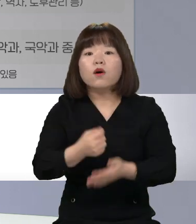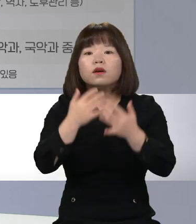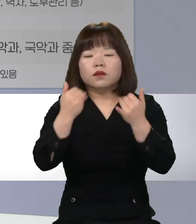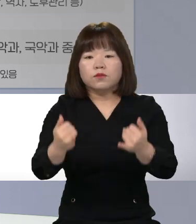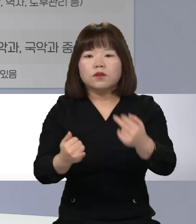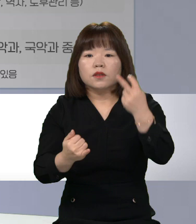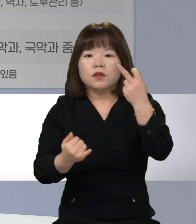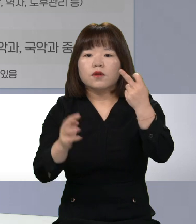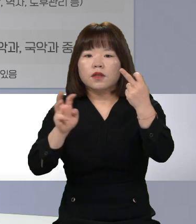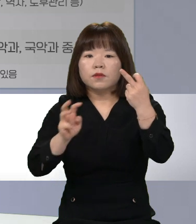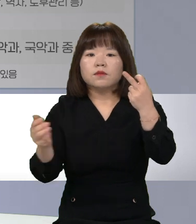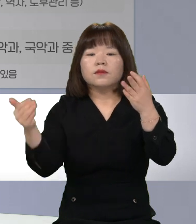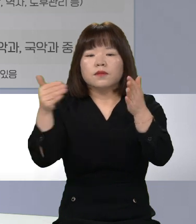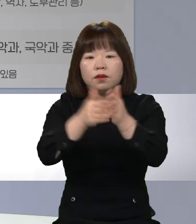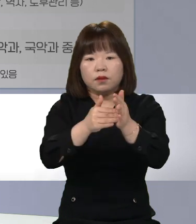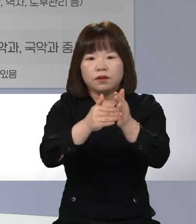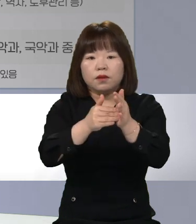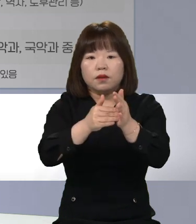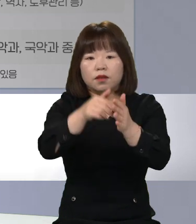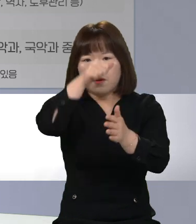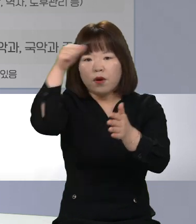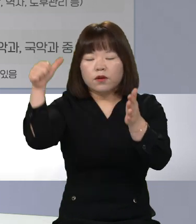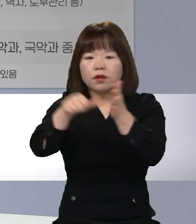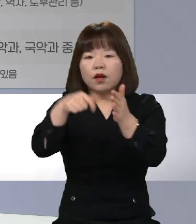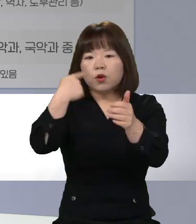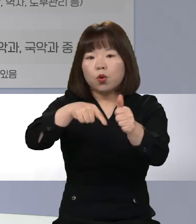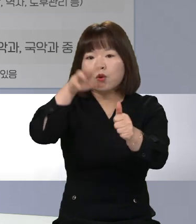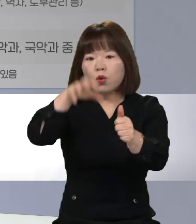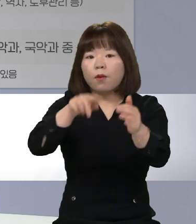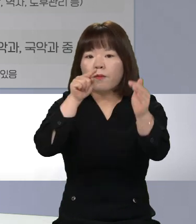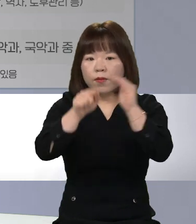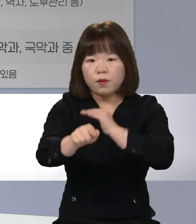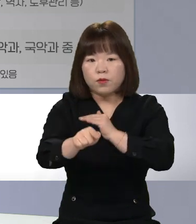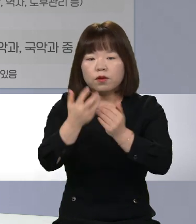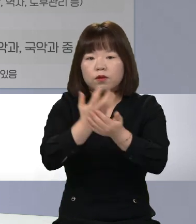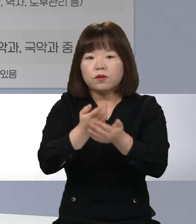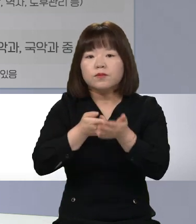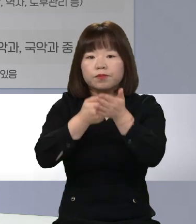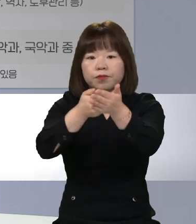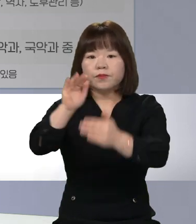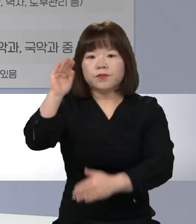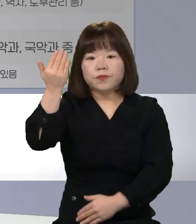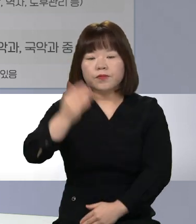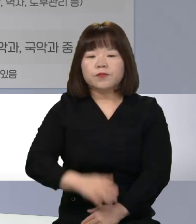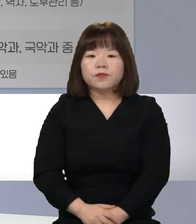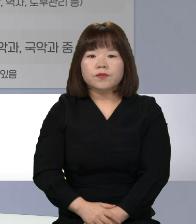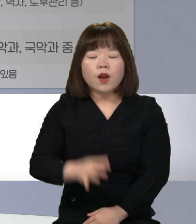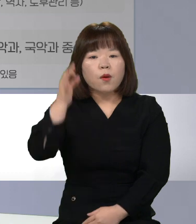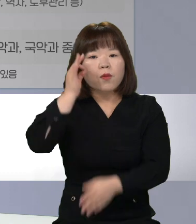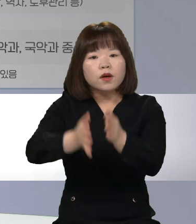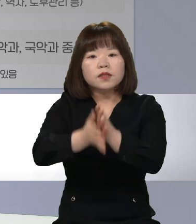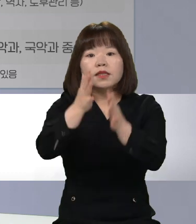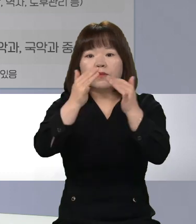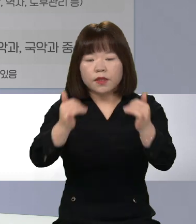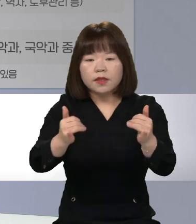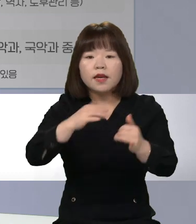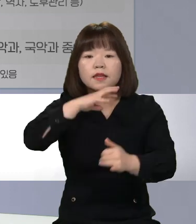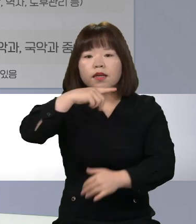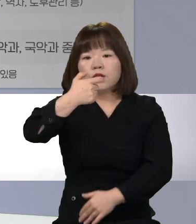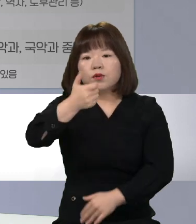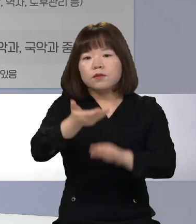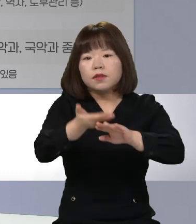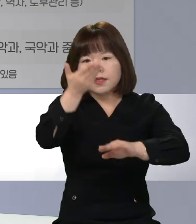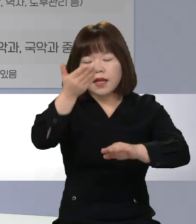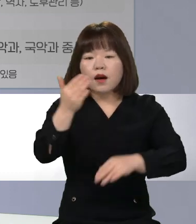입학을 원하시는 분들은 12월 30일까지 뱃머리 평생교육관에 방문하셔서 원서를 접수하시면 되는데요 포항시민 중